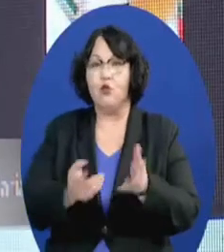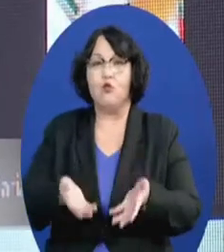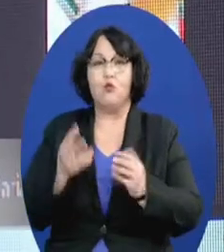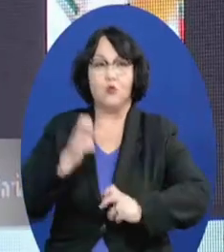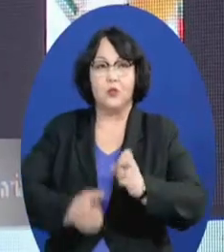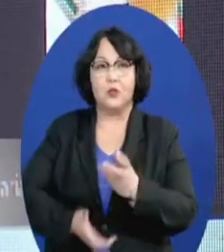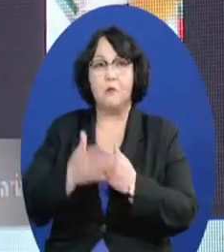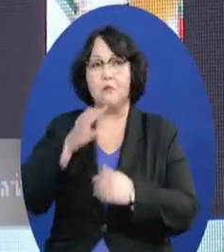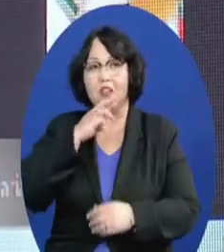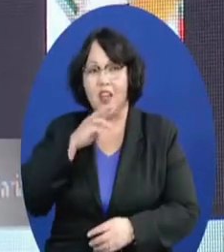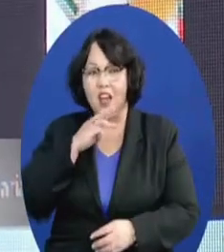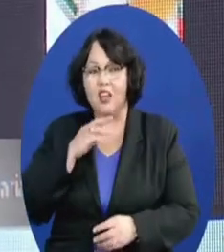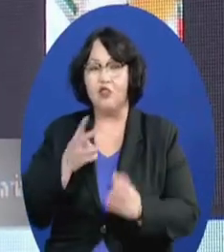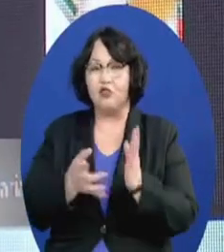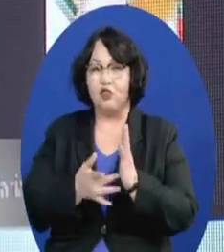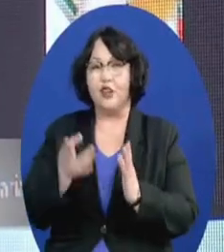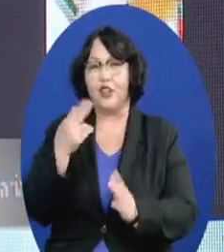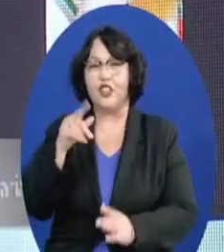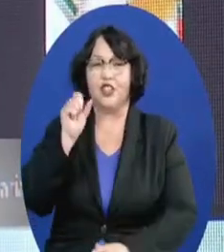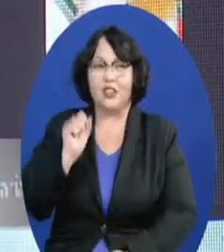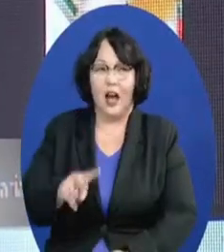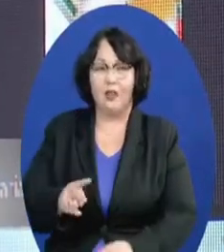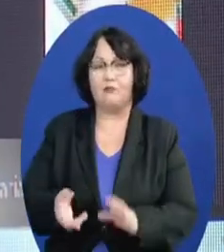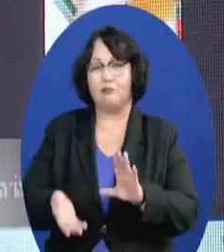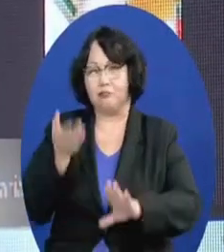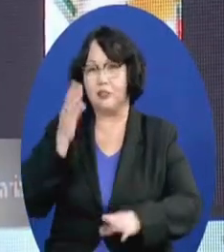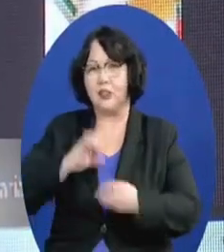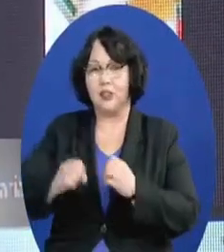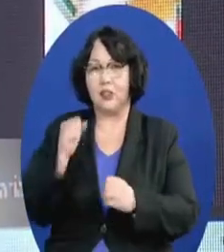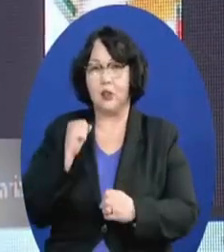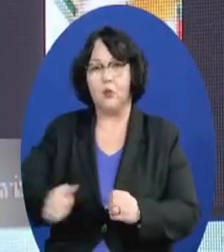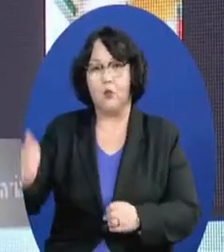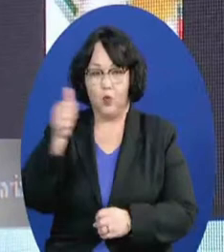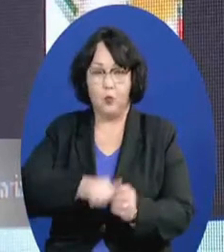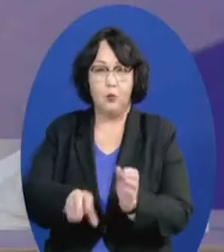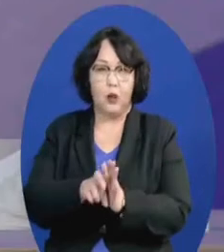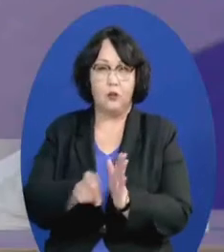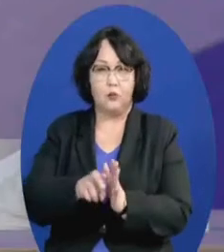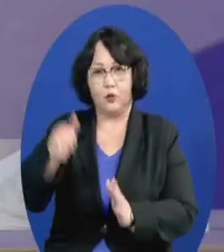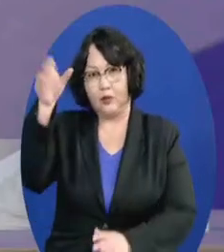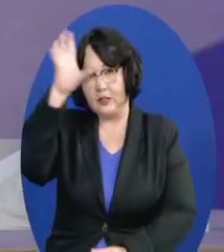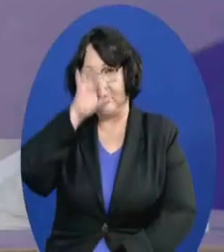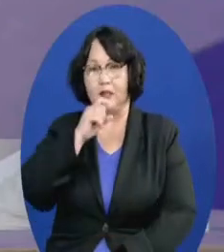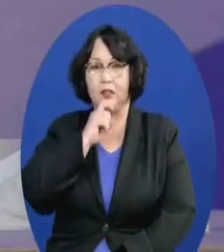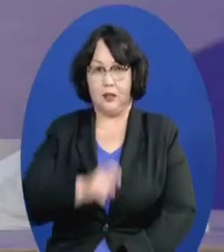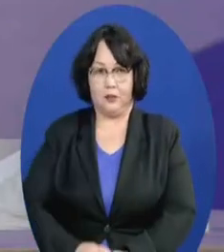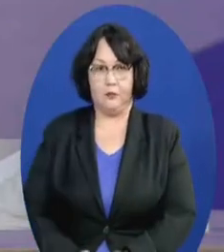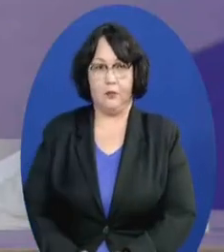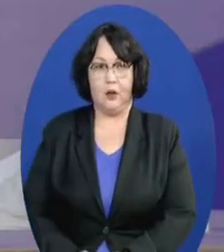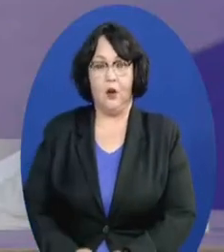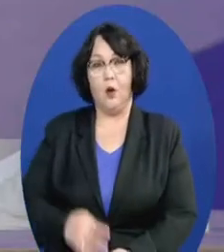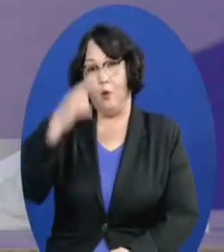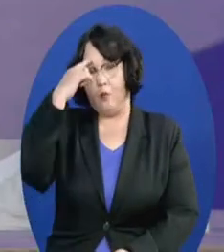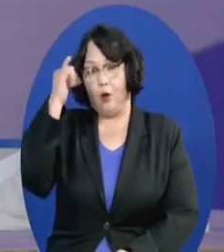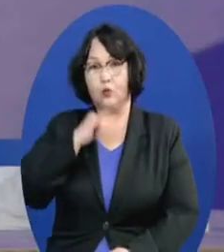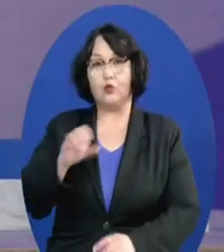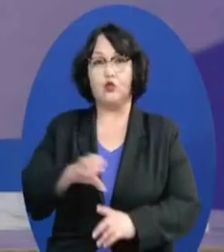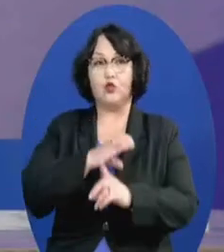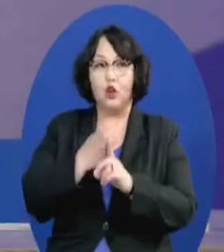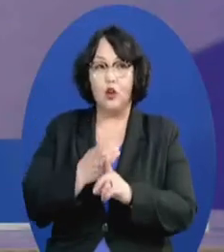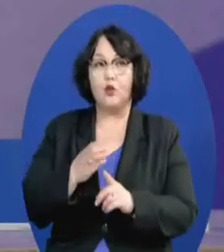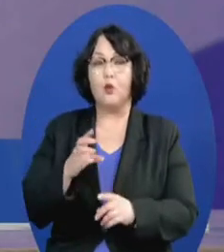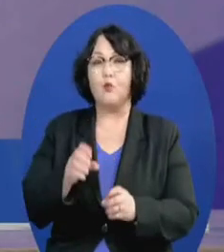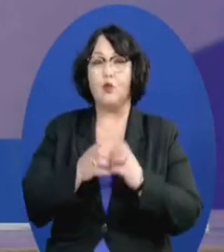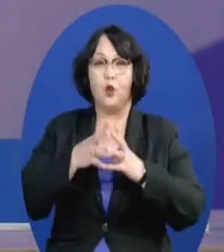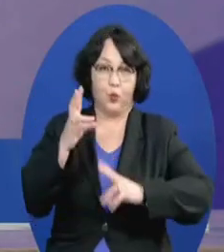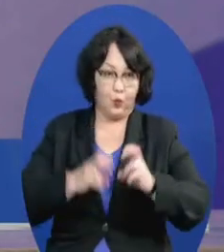технологи, дижитал дизайныг хөгжүүлж чадвал бүрэн боломж байгаа гэдгийг засгийн газрын тэргүүн онцоллоо. Монгол улсын соёлын бүтээгдэхүүн үйлдвэрлэлийг бид